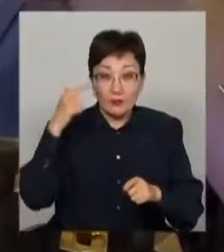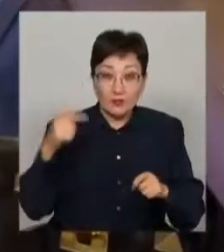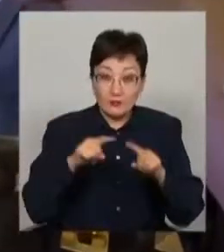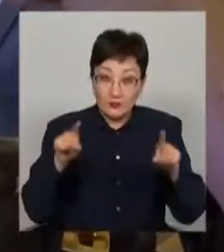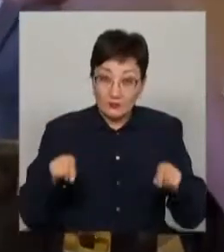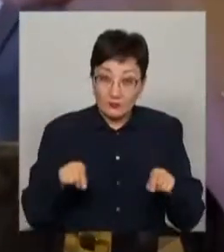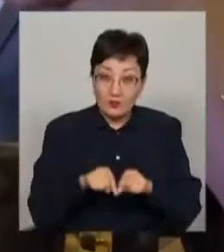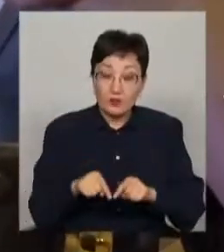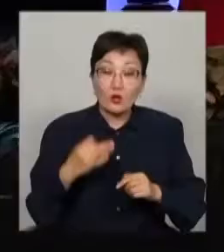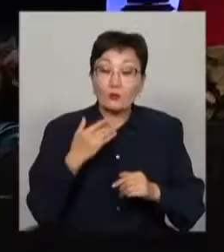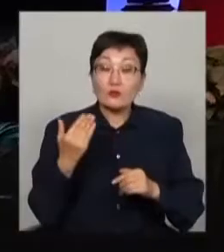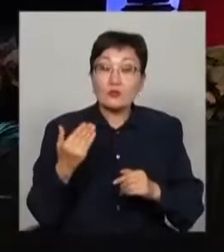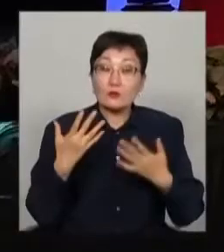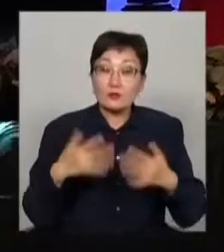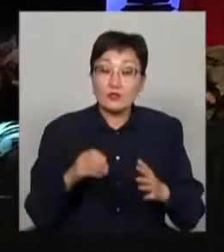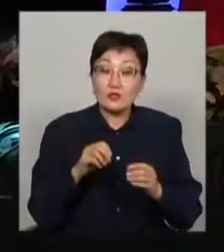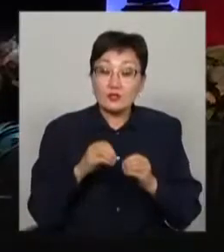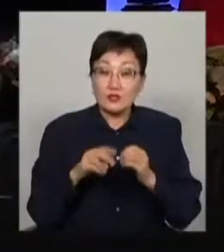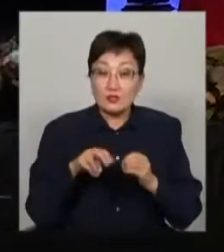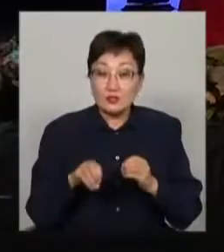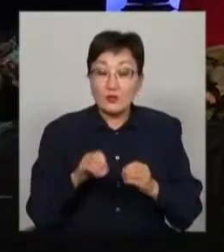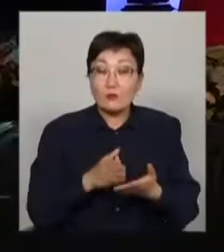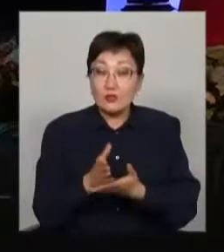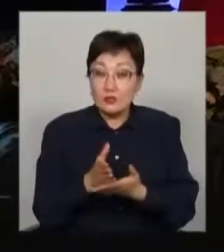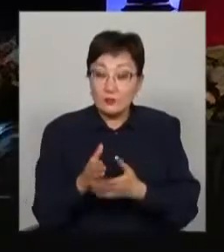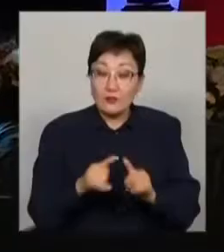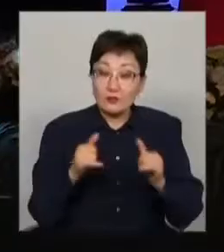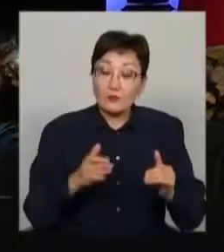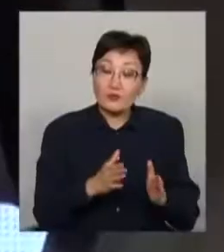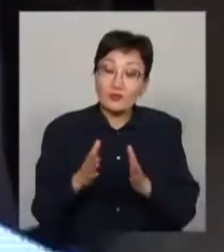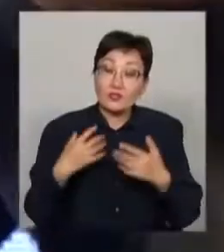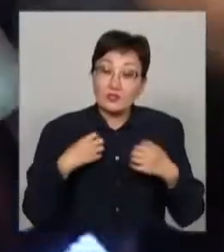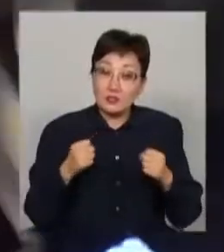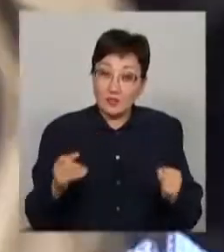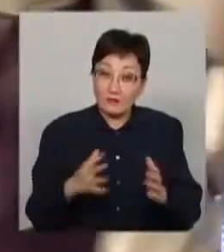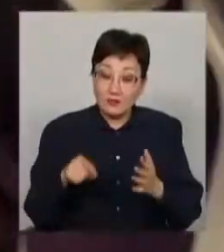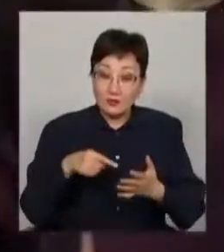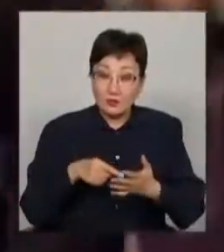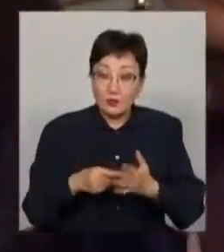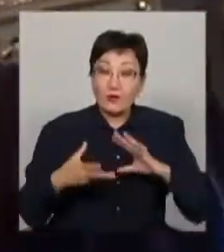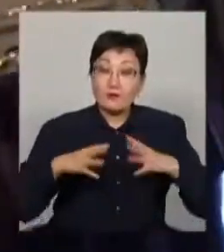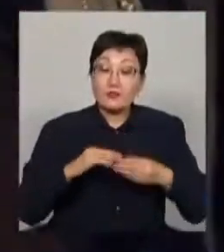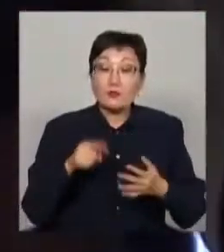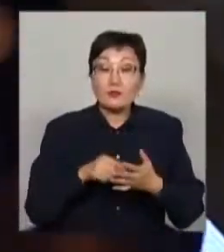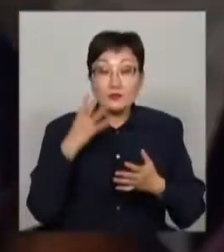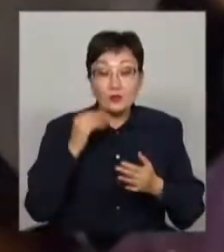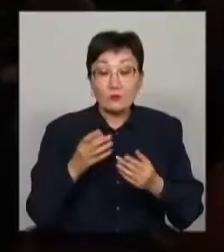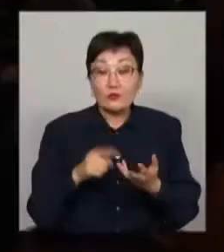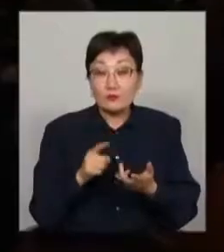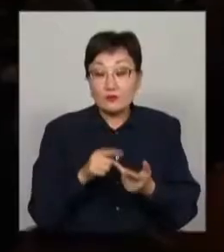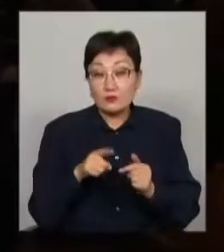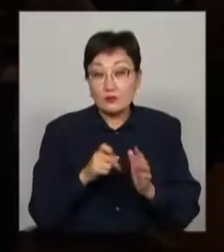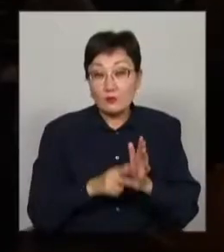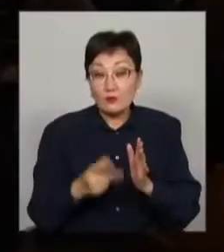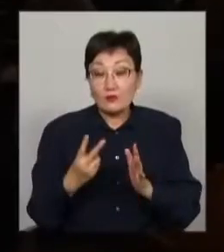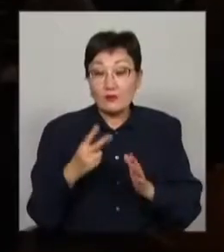письмами. Многие из них уже десятки лет трудятся во благо и развитие системы здравоохранения города. Всего в Алматы насчитывается